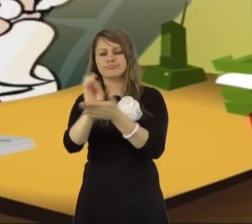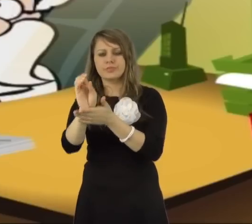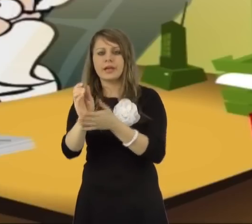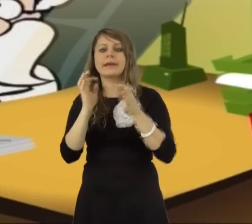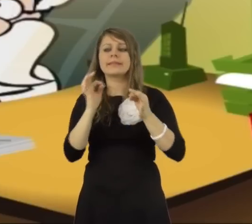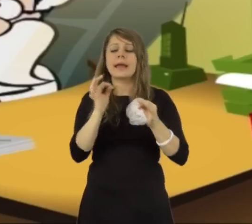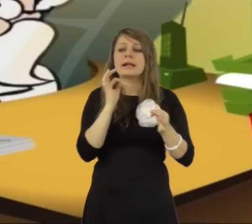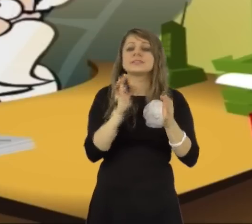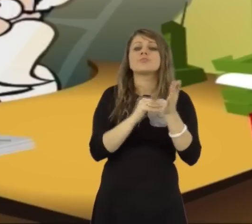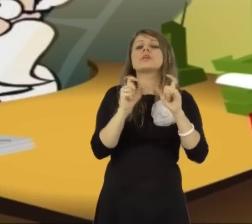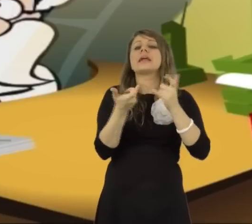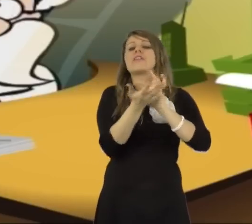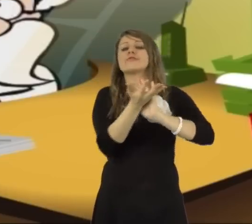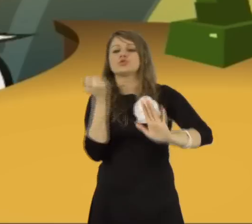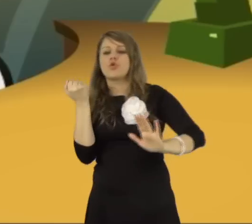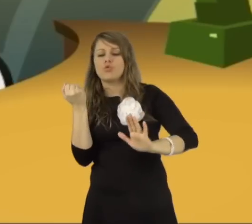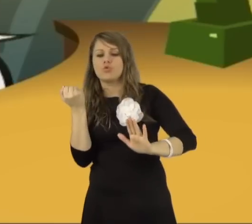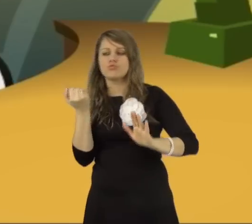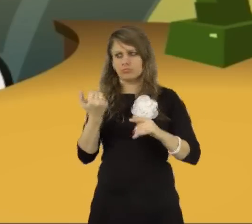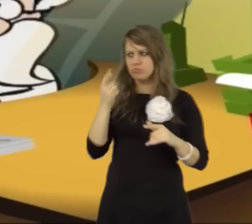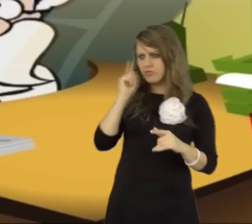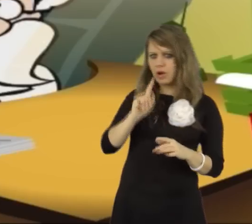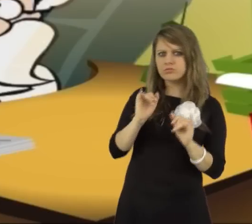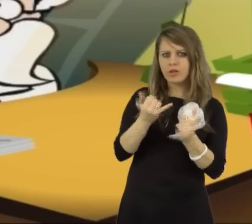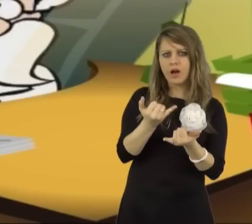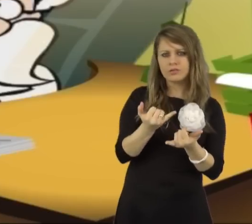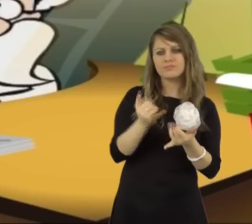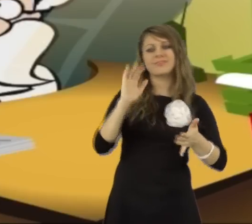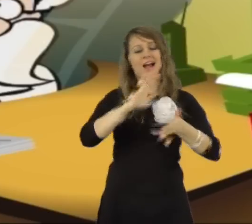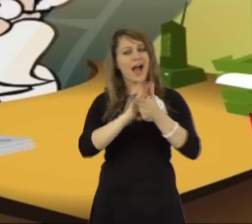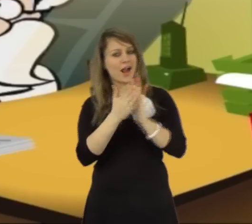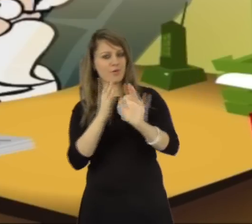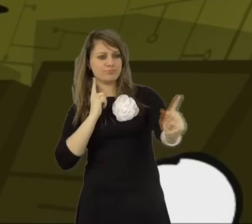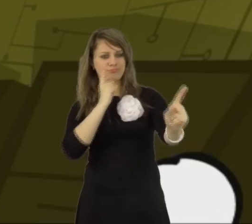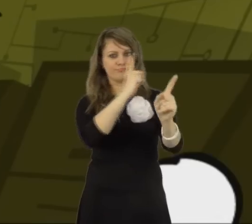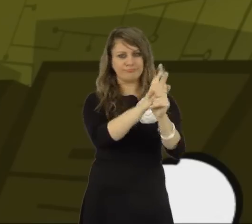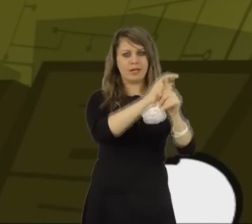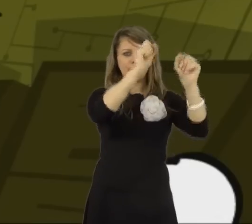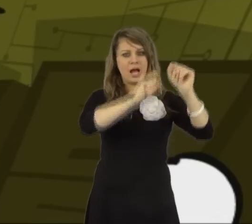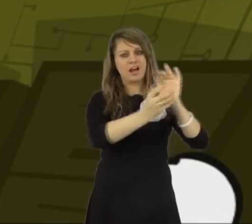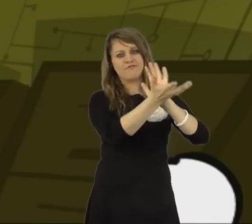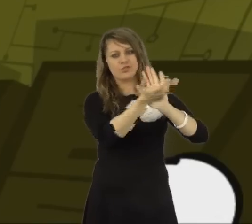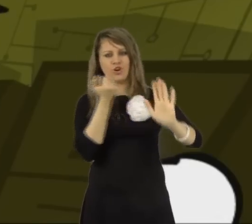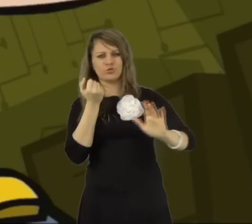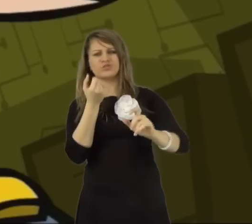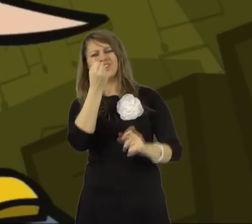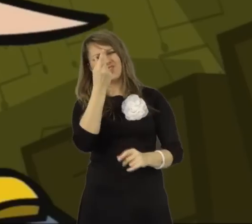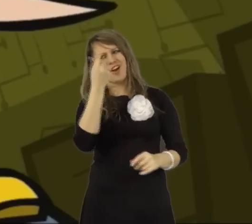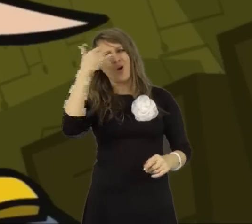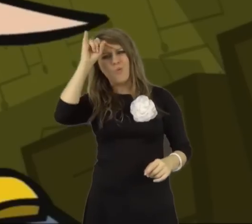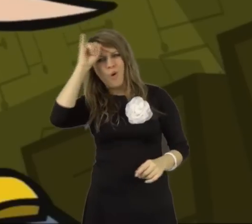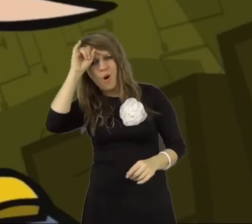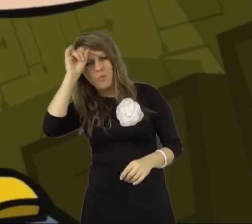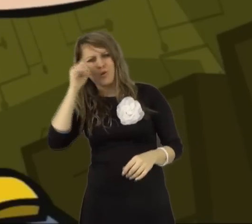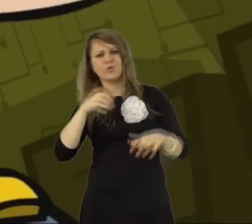w jaki sposób te pieniądze z banku wyjąć. No właśnie. Można iść do banku i wypłacić. Ale jest to kłopotliwe. Po